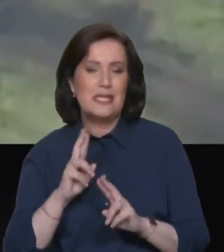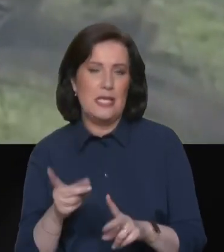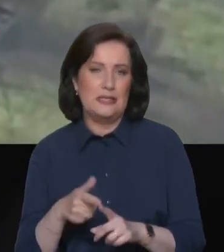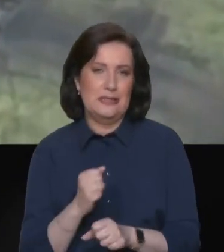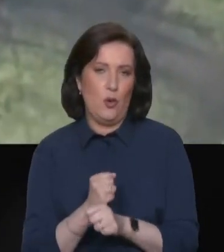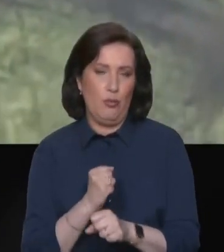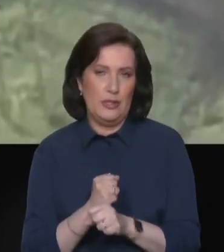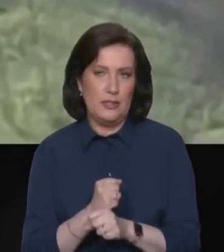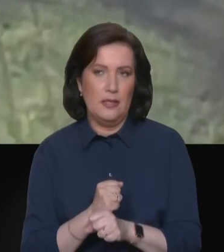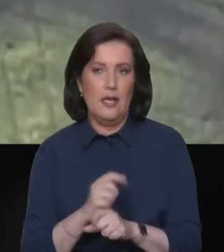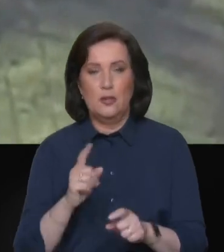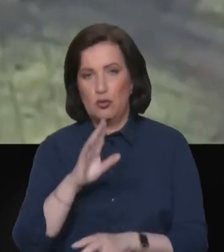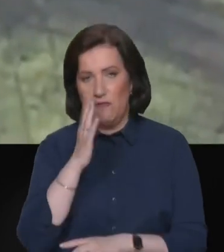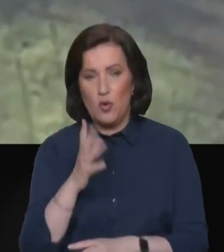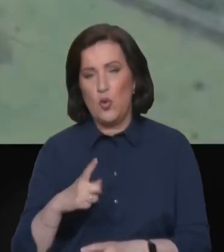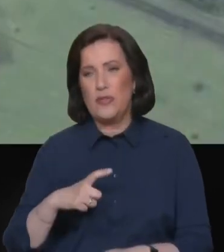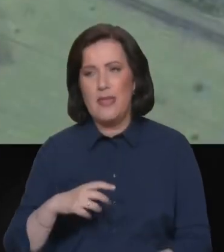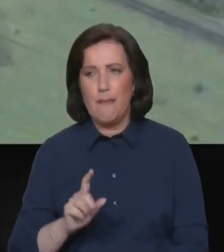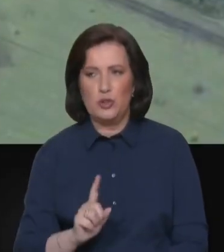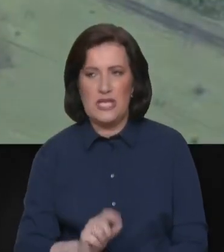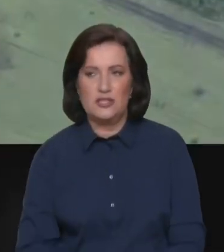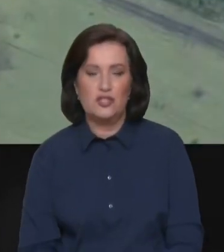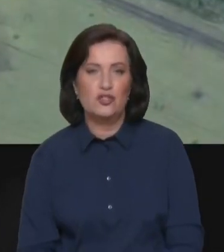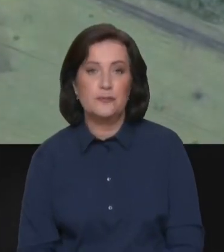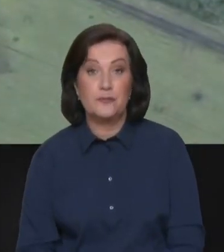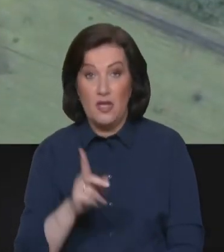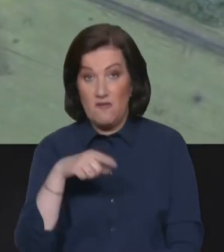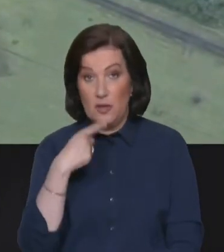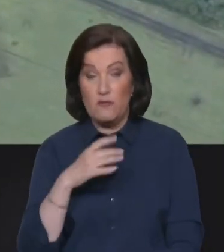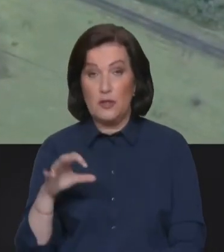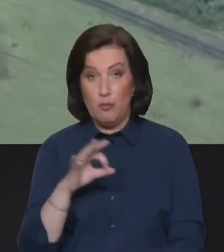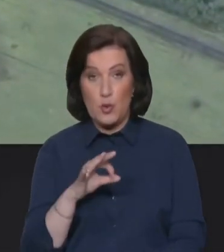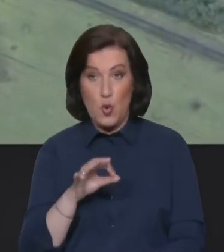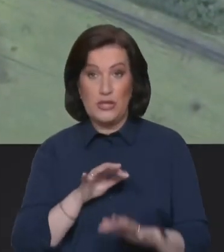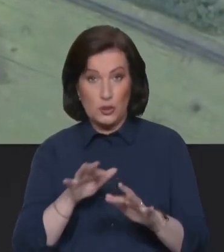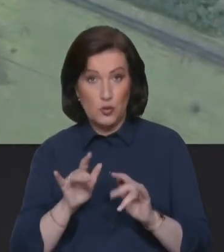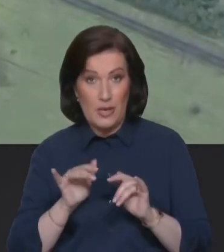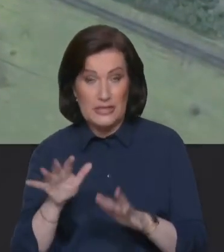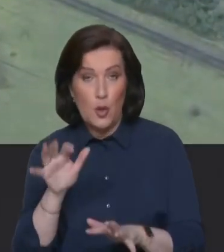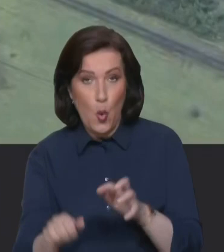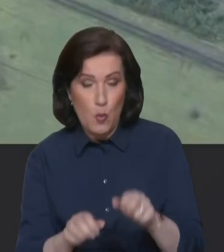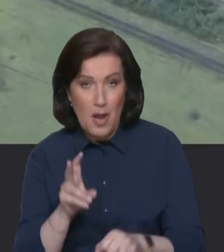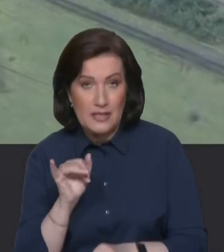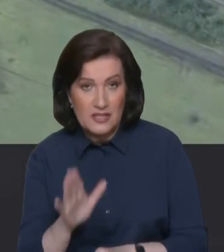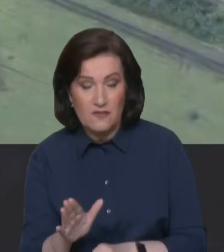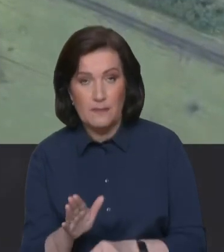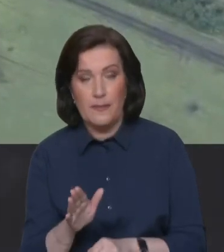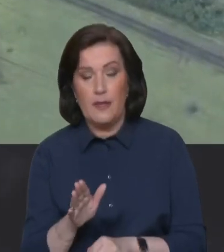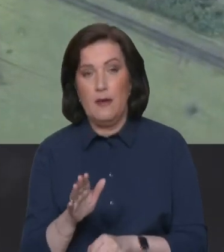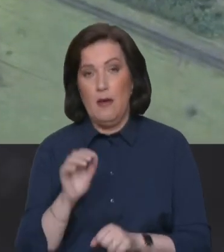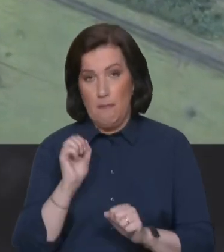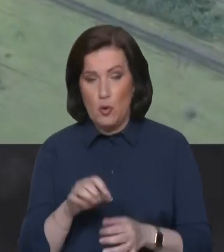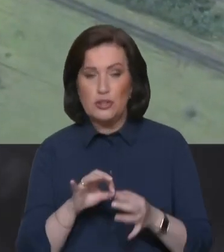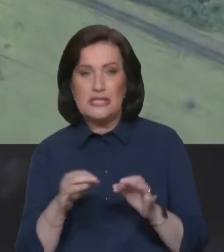робити, так що ворогу не позаздриш. Ви говорили про наступальні дії окупантів.